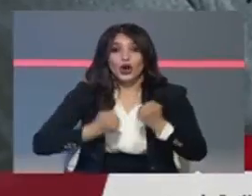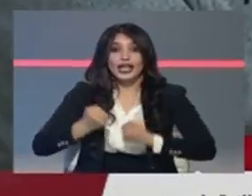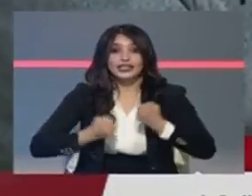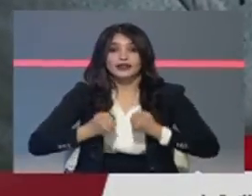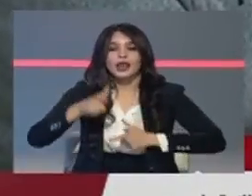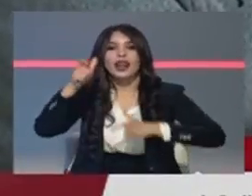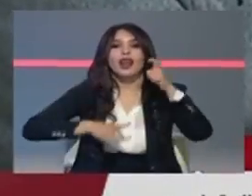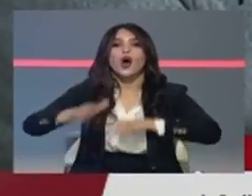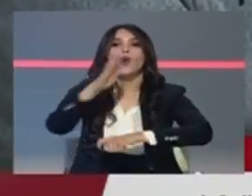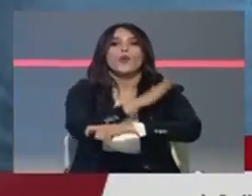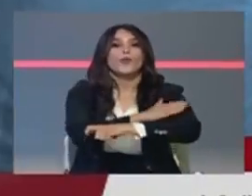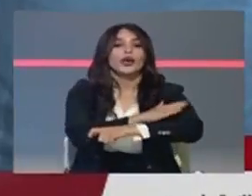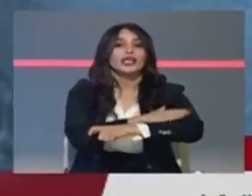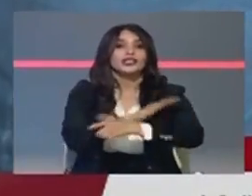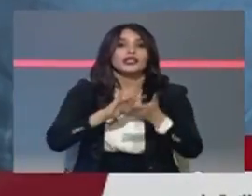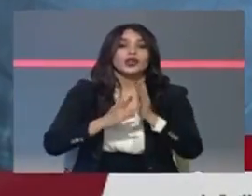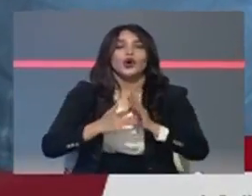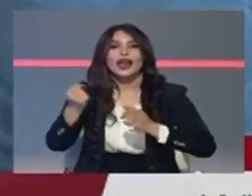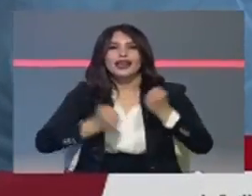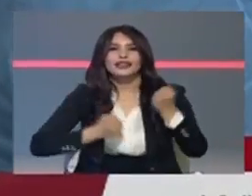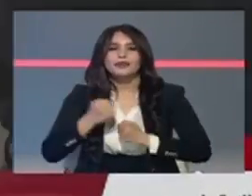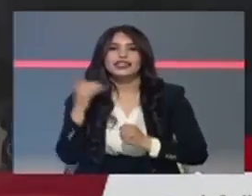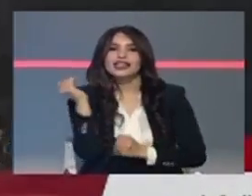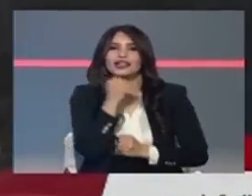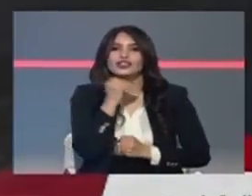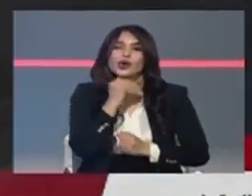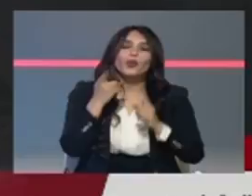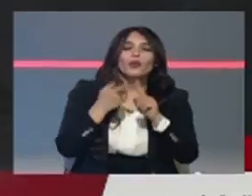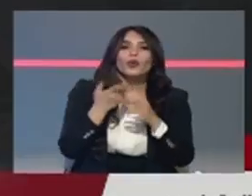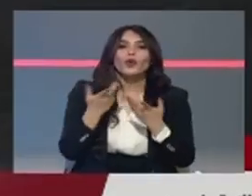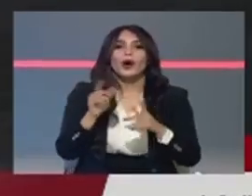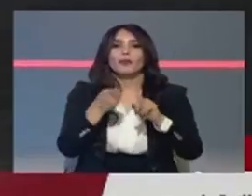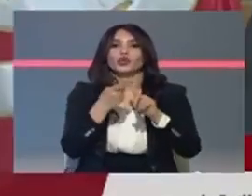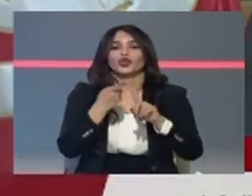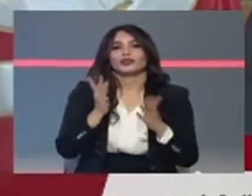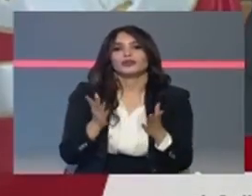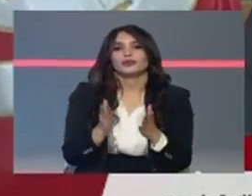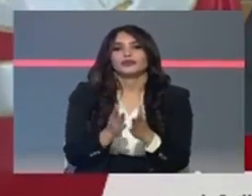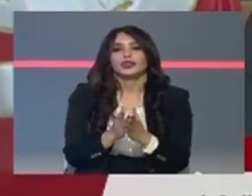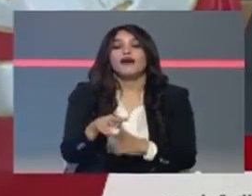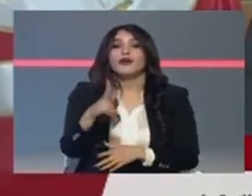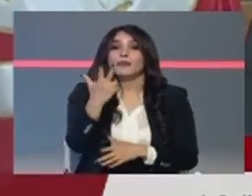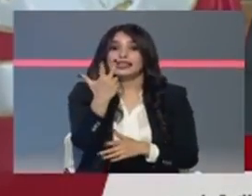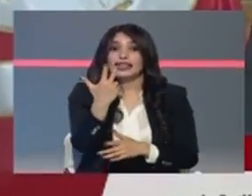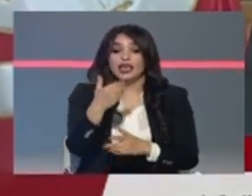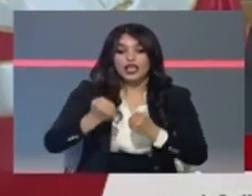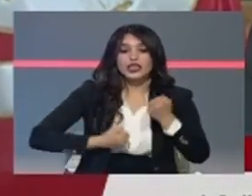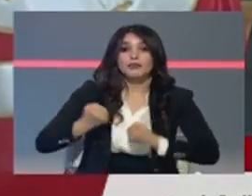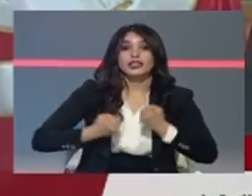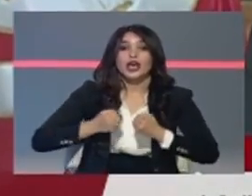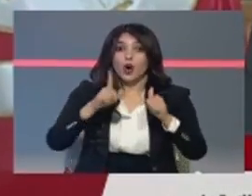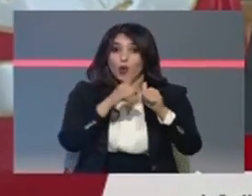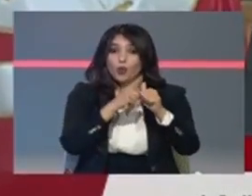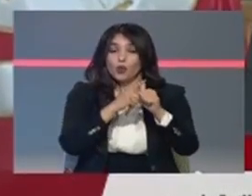الأعوان والإطارات على الخدمات الاستعجالية والمصنفة ذات أولوية. ثلاثة خدمات أساسية اللي هما: